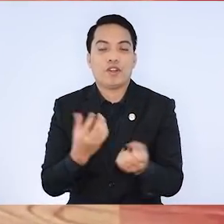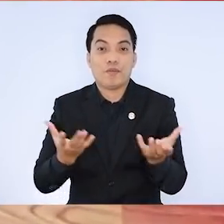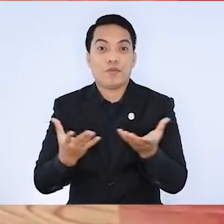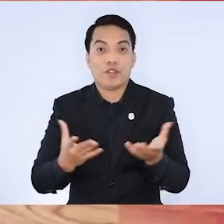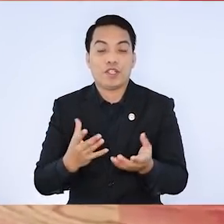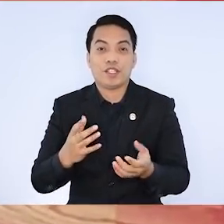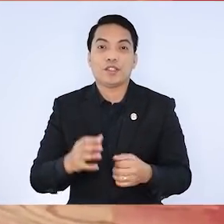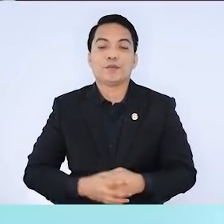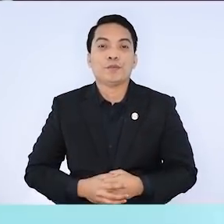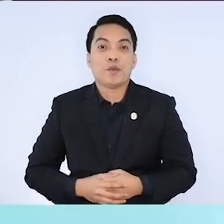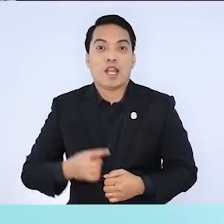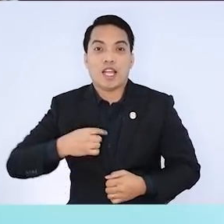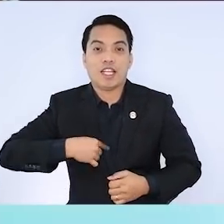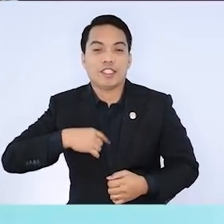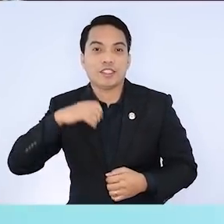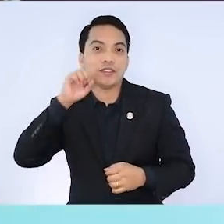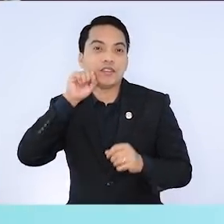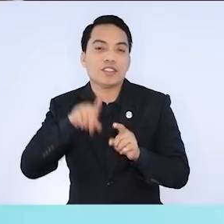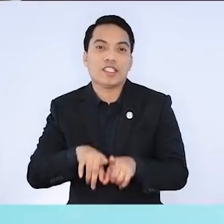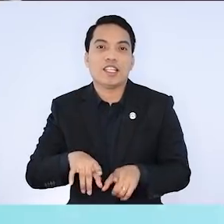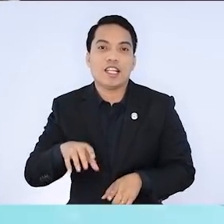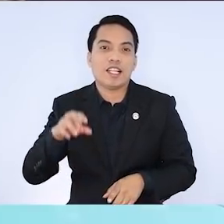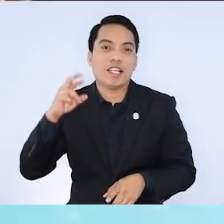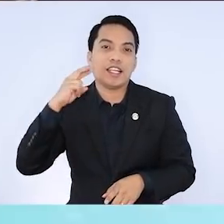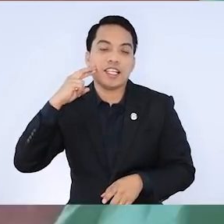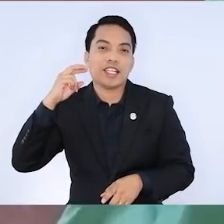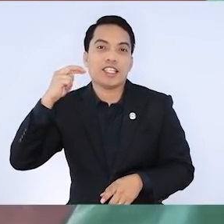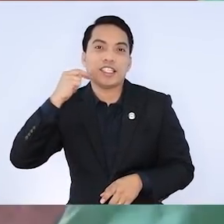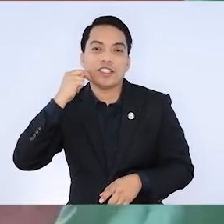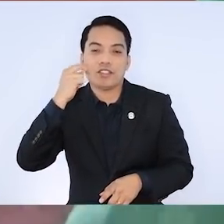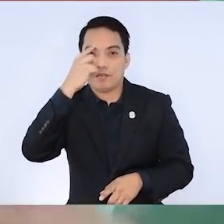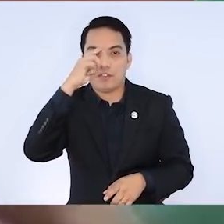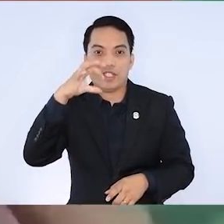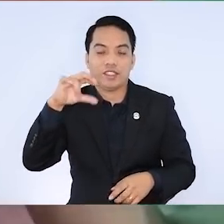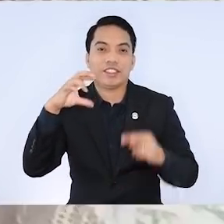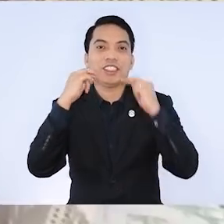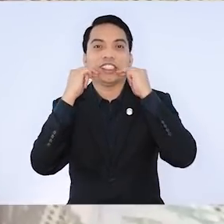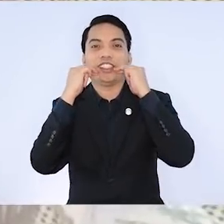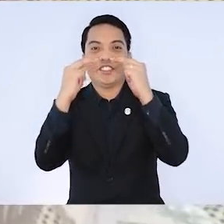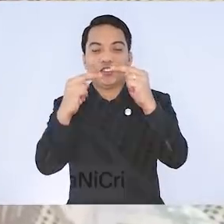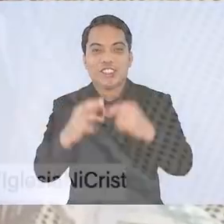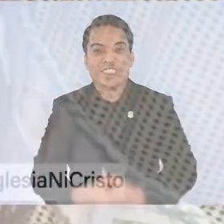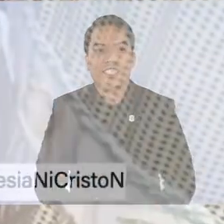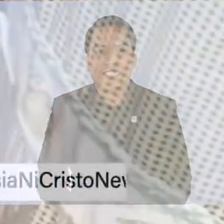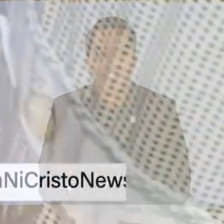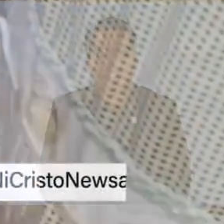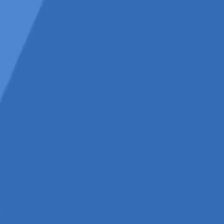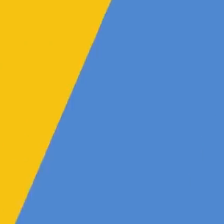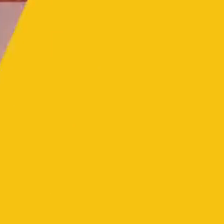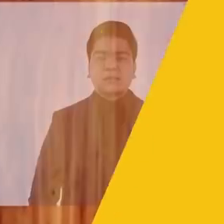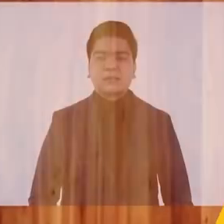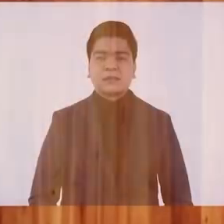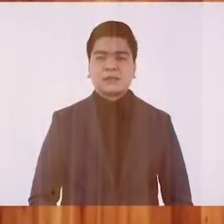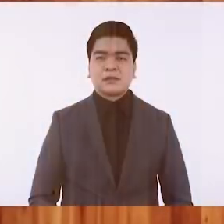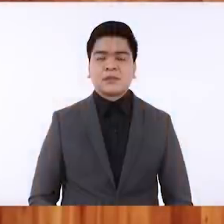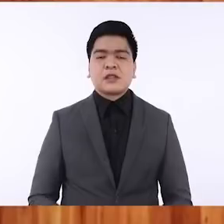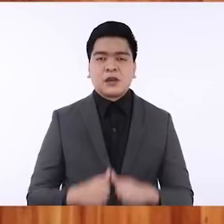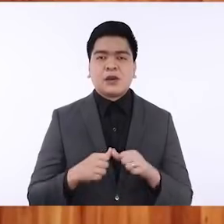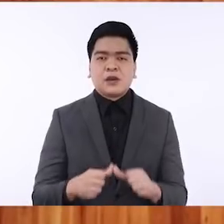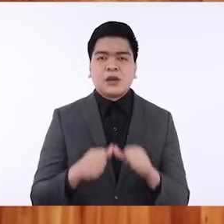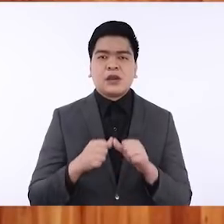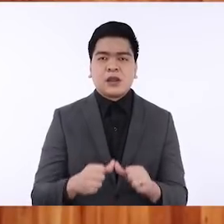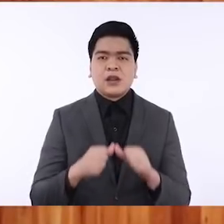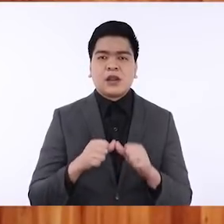City, Surigao del Sur, ako po si kapatid na Ria Nicolaste para sa Iglesia ni Cristo News Network. Patuloy